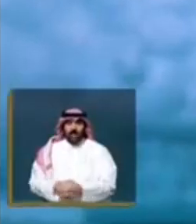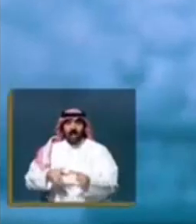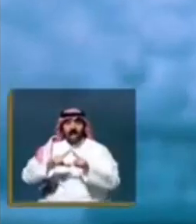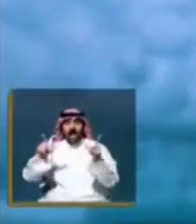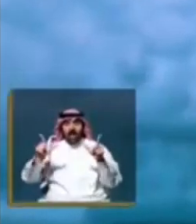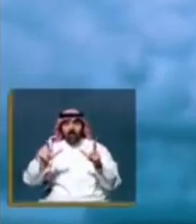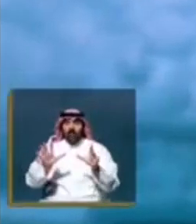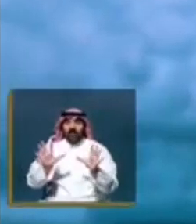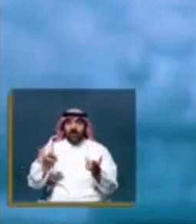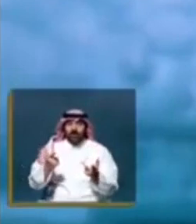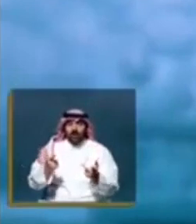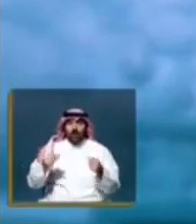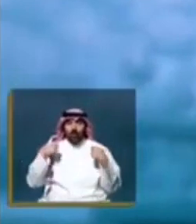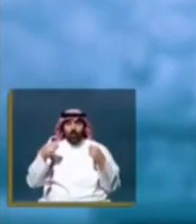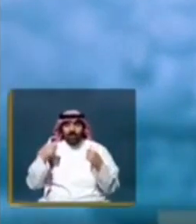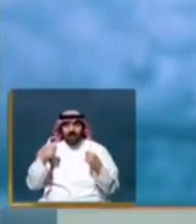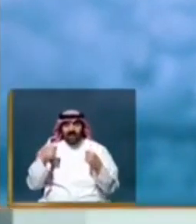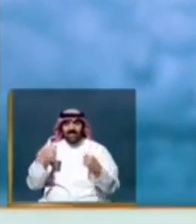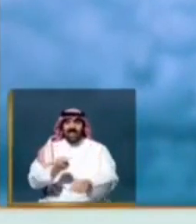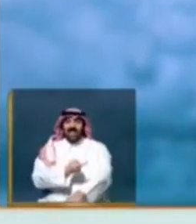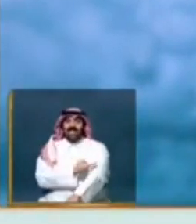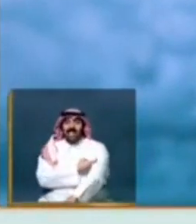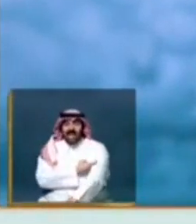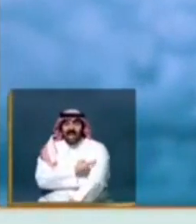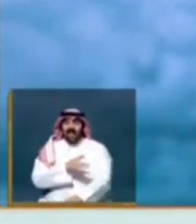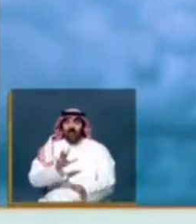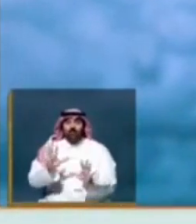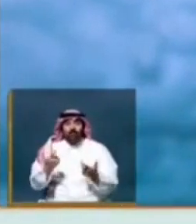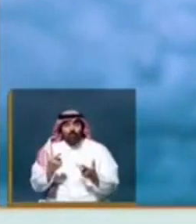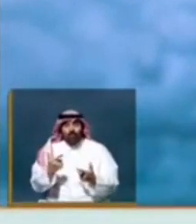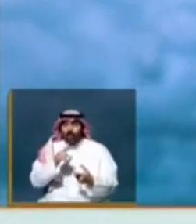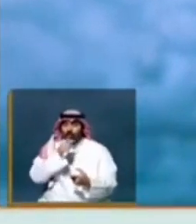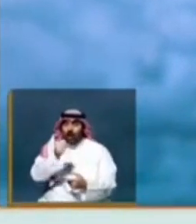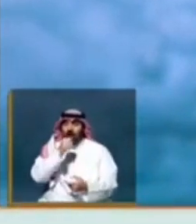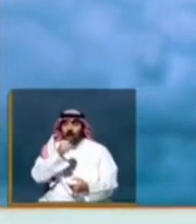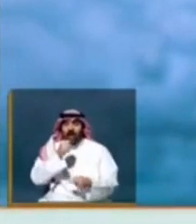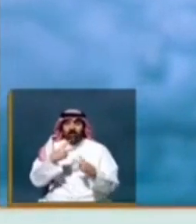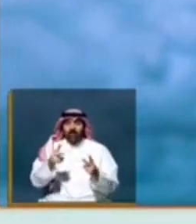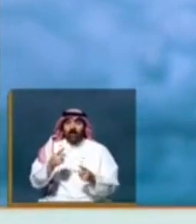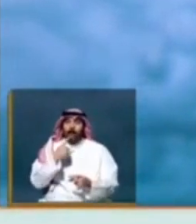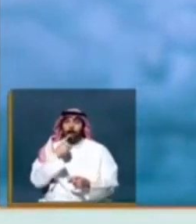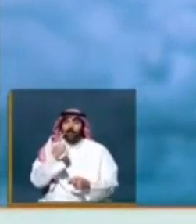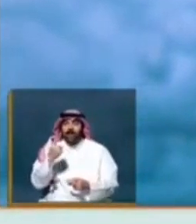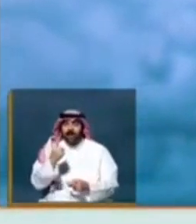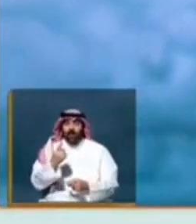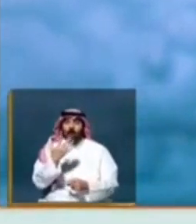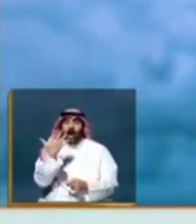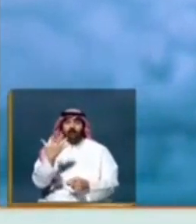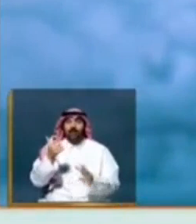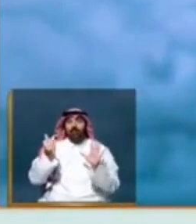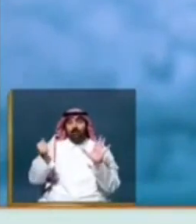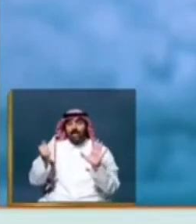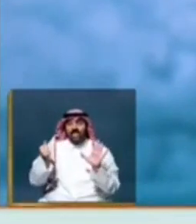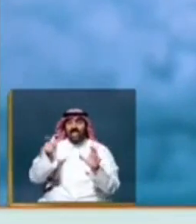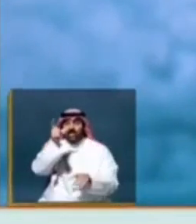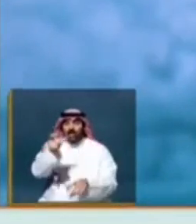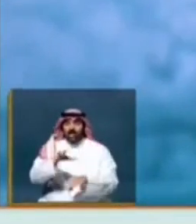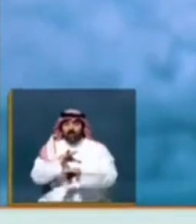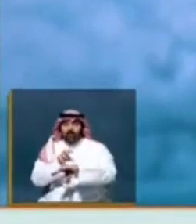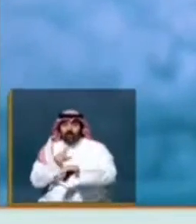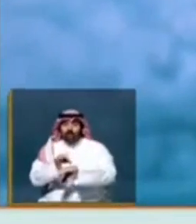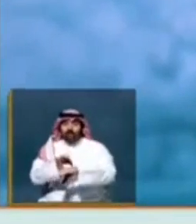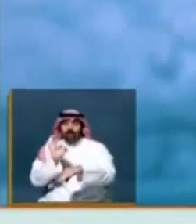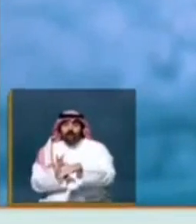أعلن المتحدث الرسمي لوزارة الصحة الدكتور محمد العبد العالي خلال المؤتمر اليومي عن تسجيل 165 حالة